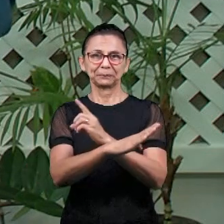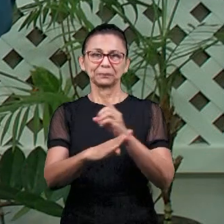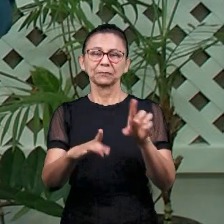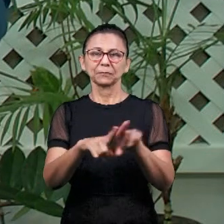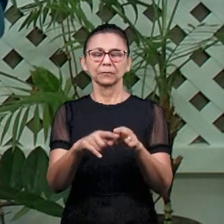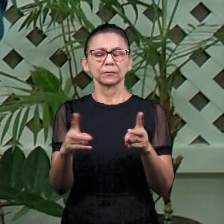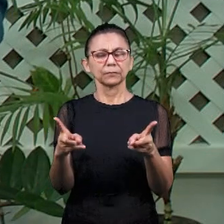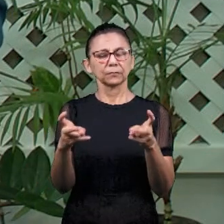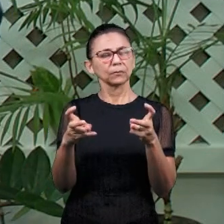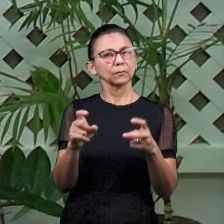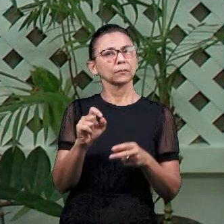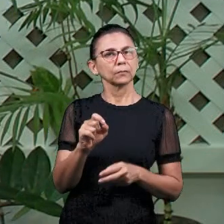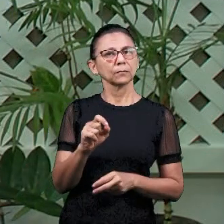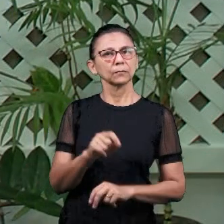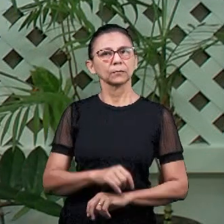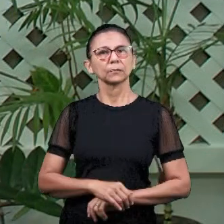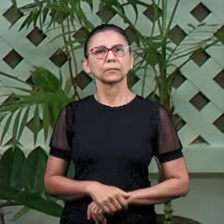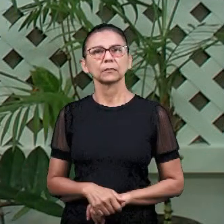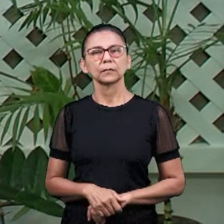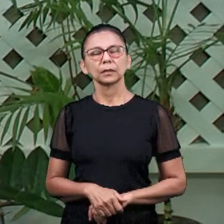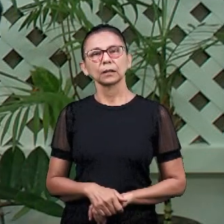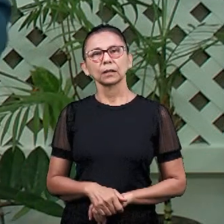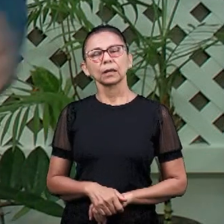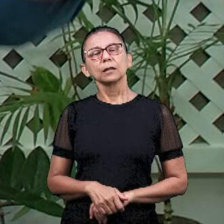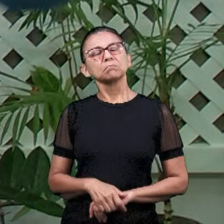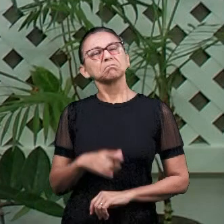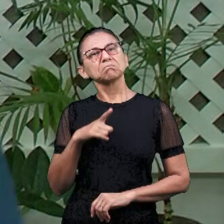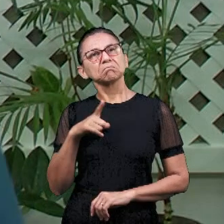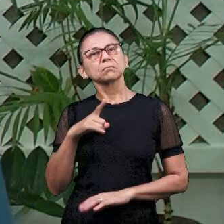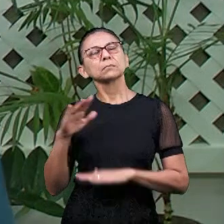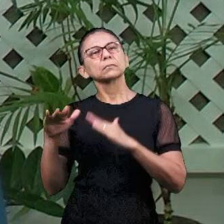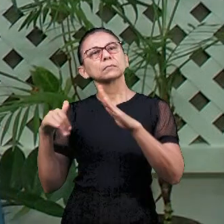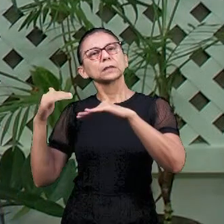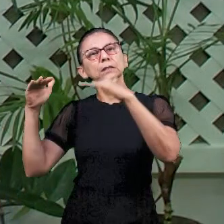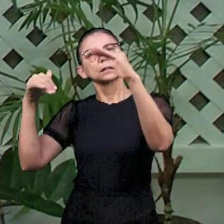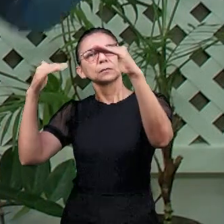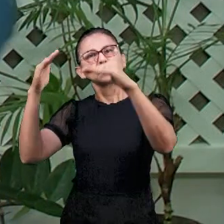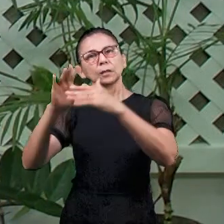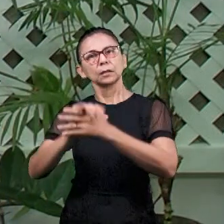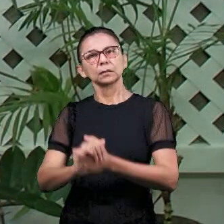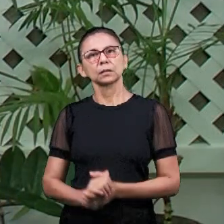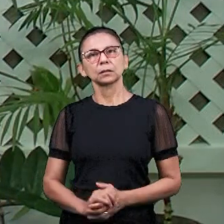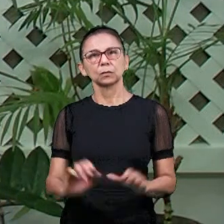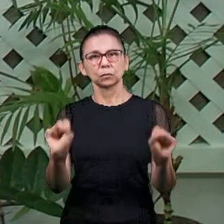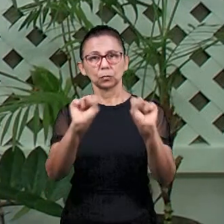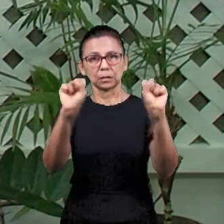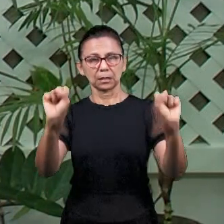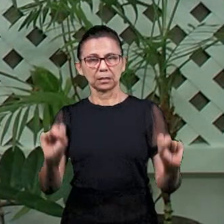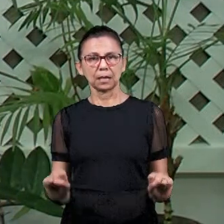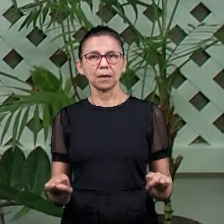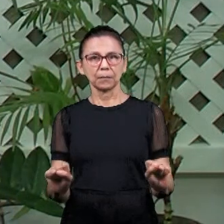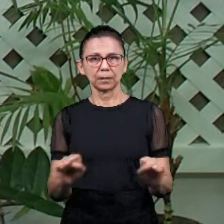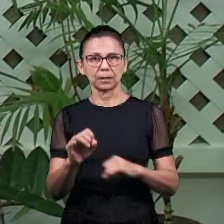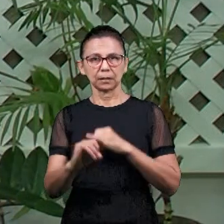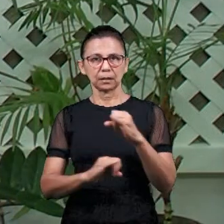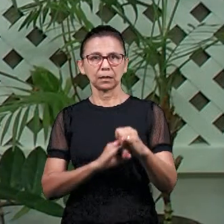une croissance. Notre système d'information de nouveaux membres est en train de voir